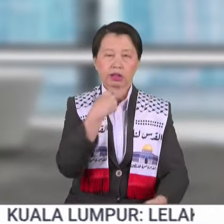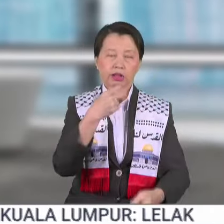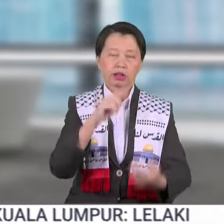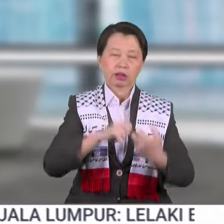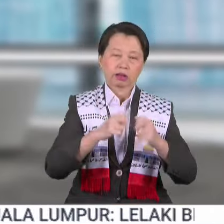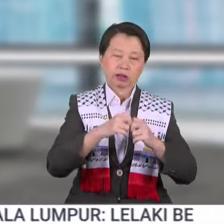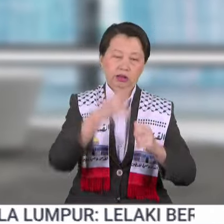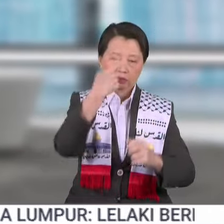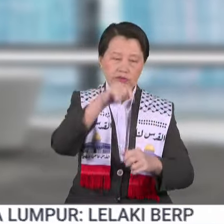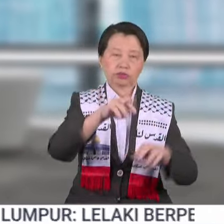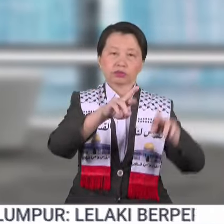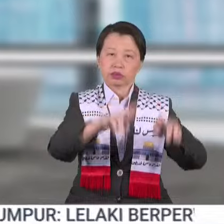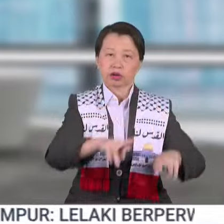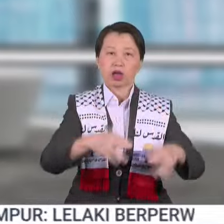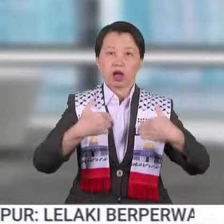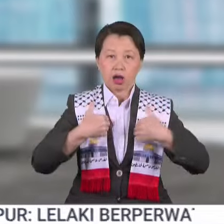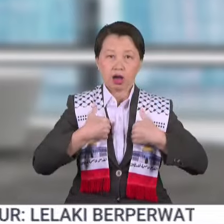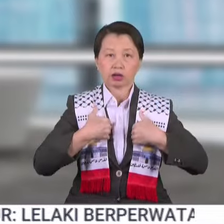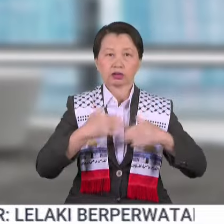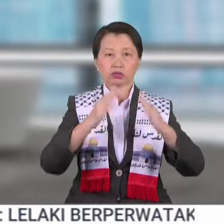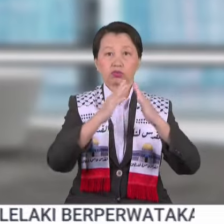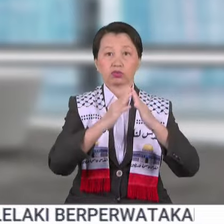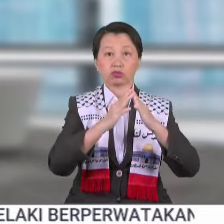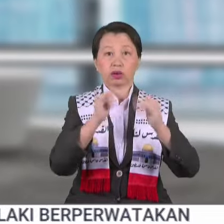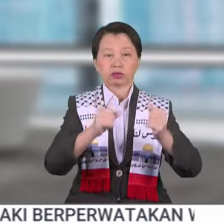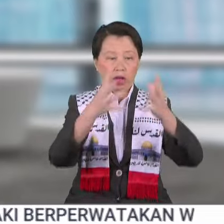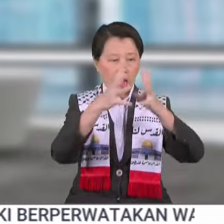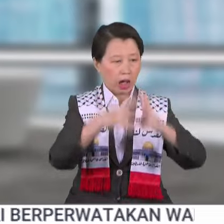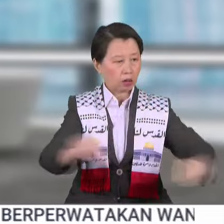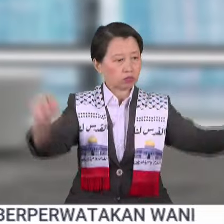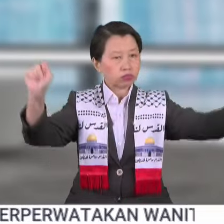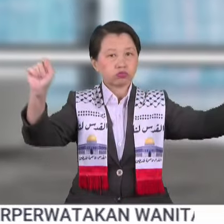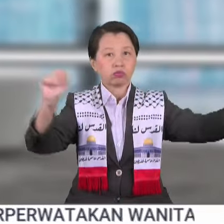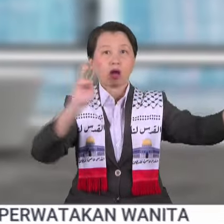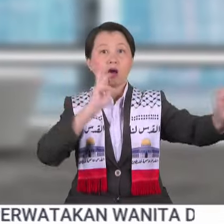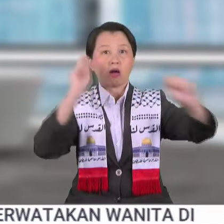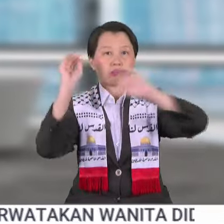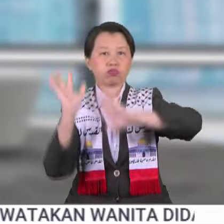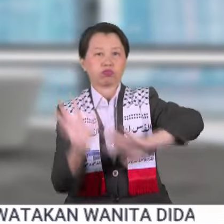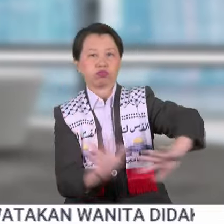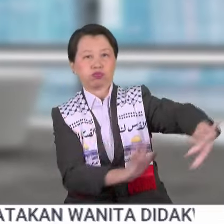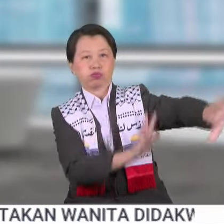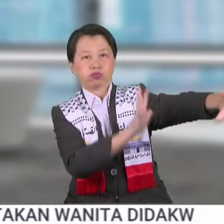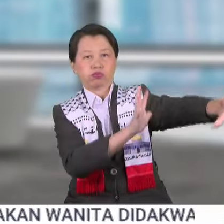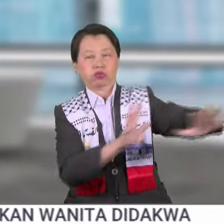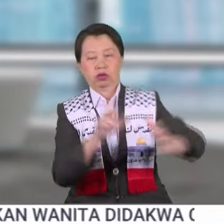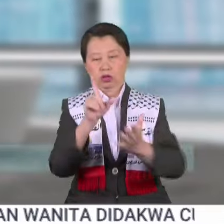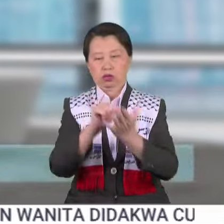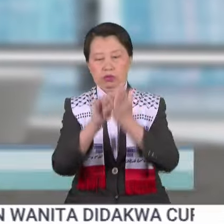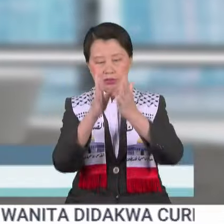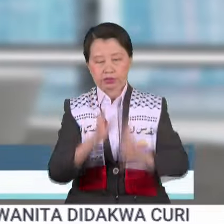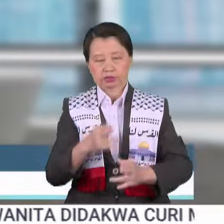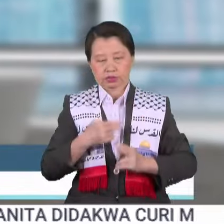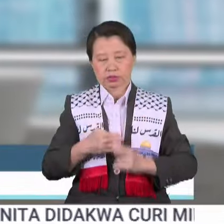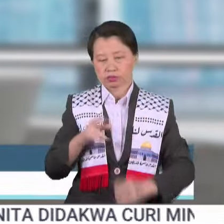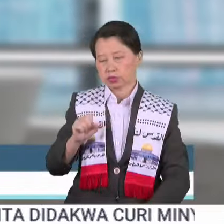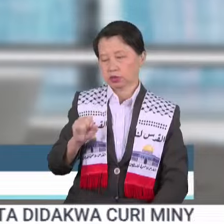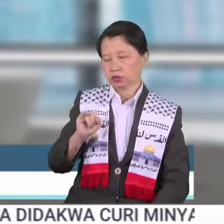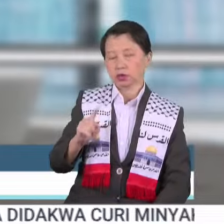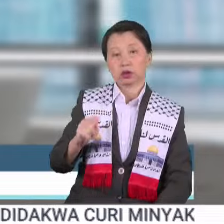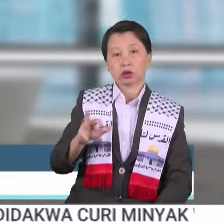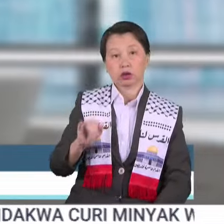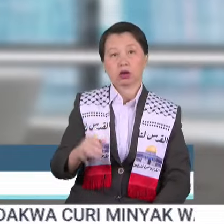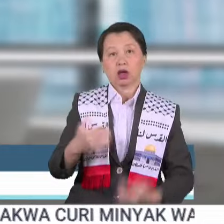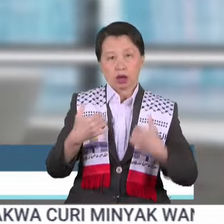mendalam kepada penduduk di mana terdapat kediaman yang lenyap di bawah arus banjir. Wartawan Siti Jamilah Hanim Jamil